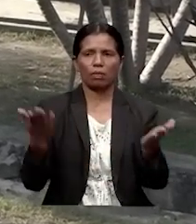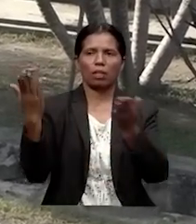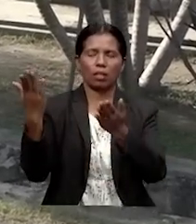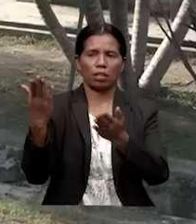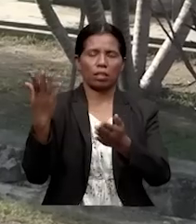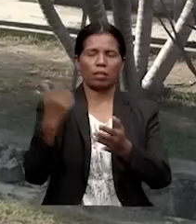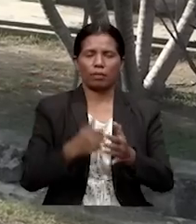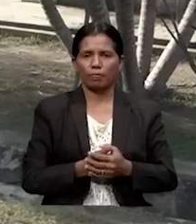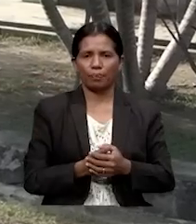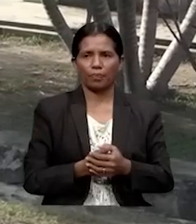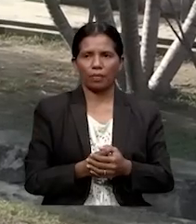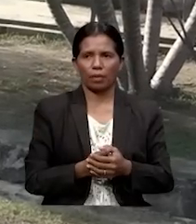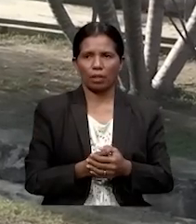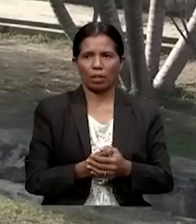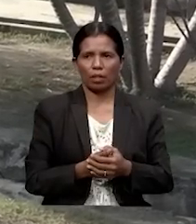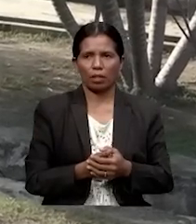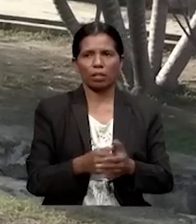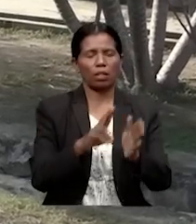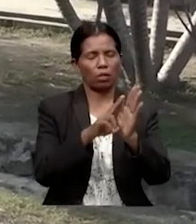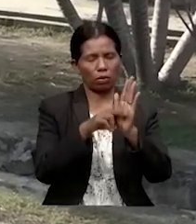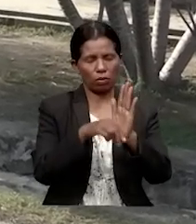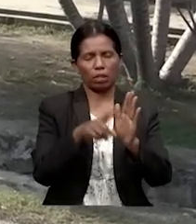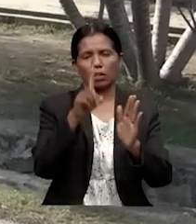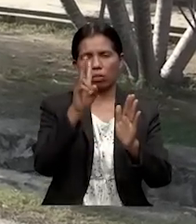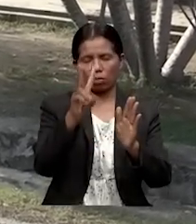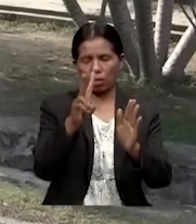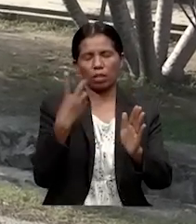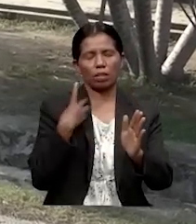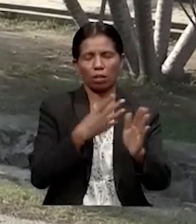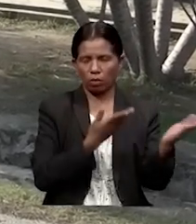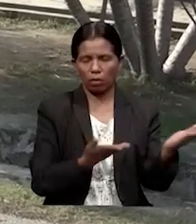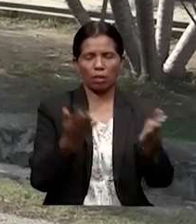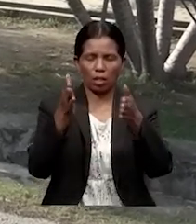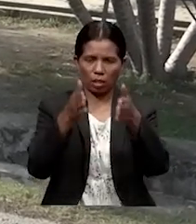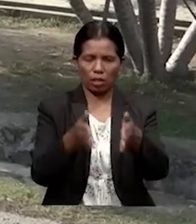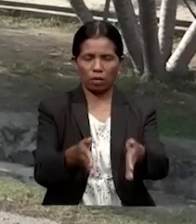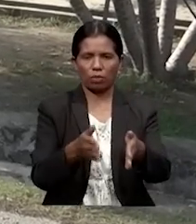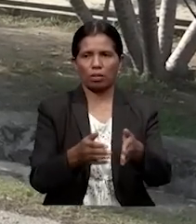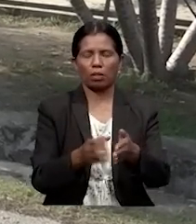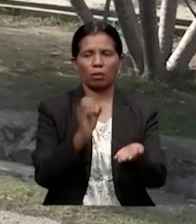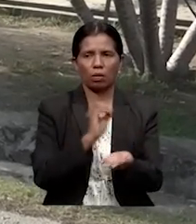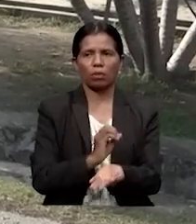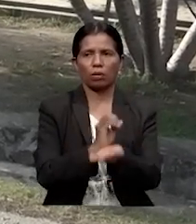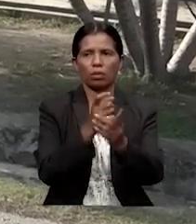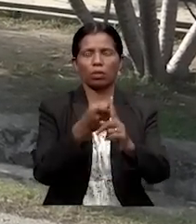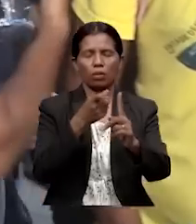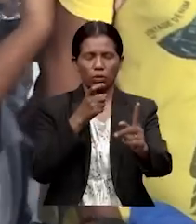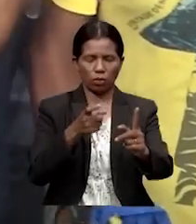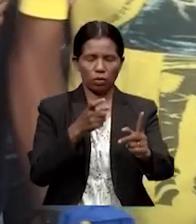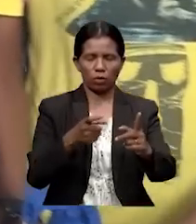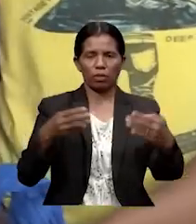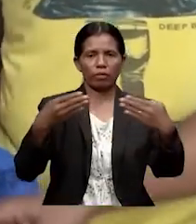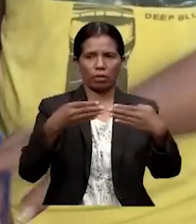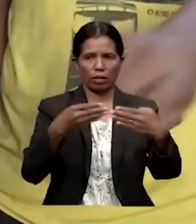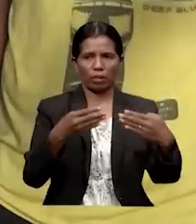iha máximo ora sida, ora seruan ela. Ora ni apelor kes mana? Lori kedas ba, we kusi liu si via terrestre.